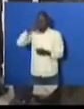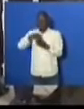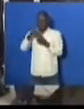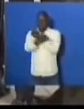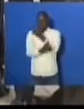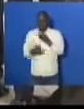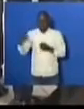sahel et le scénic